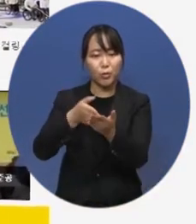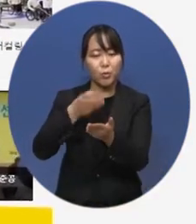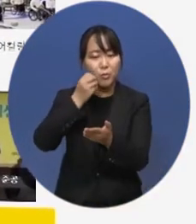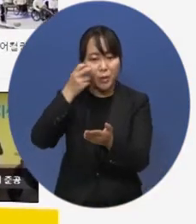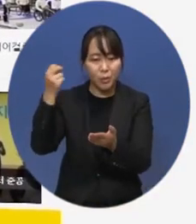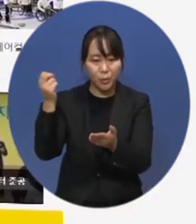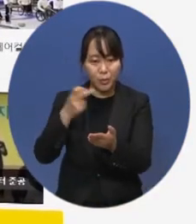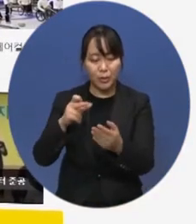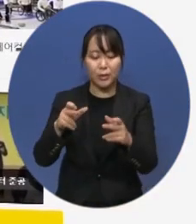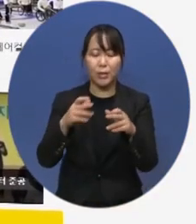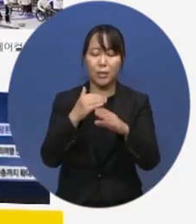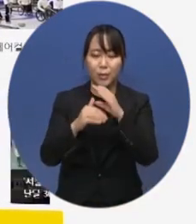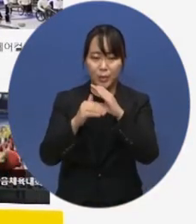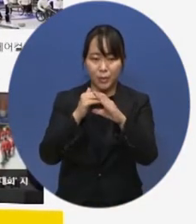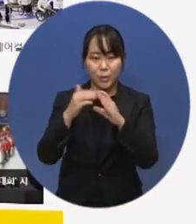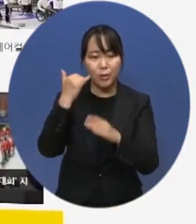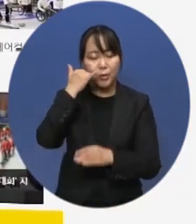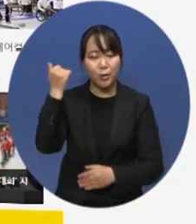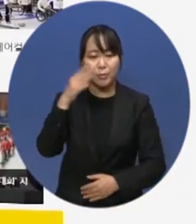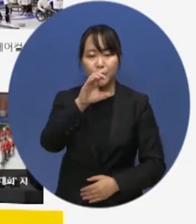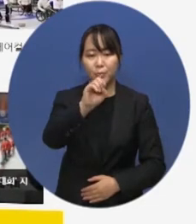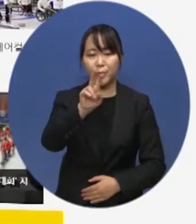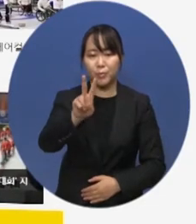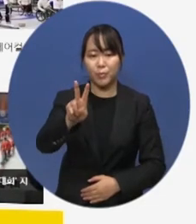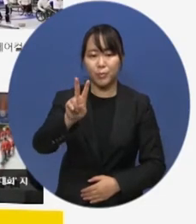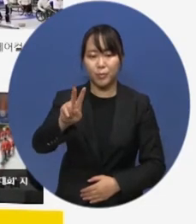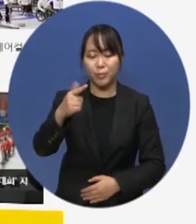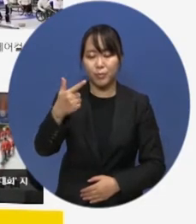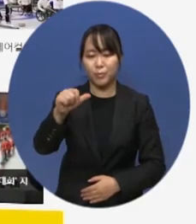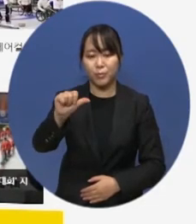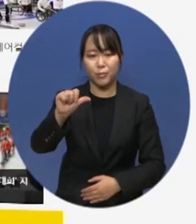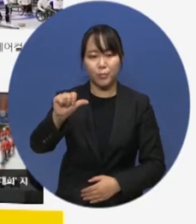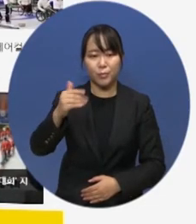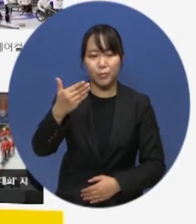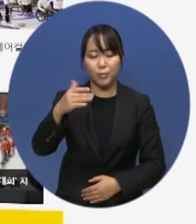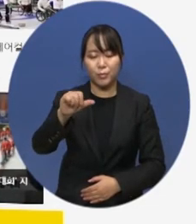뉴스 홈페이지 또는 전자우편, 전화번호